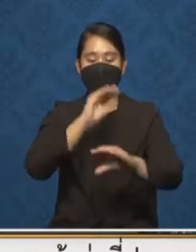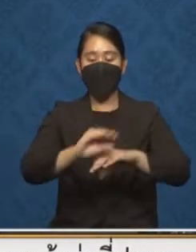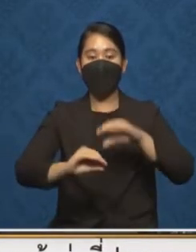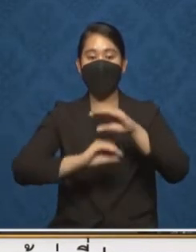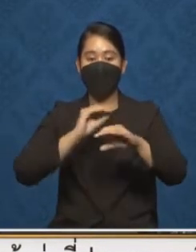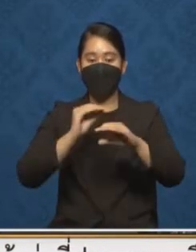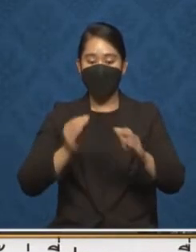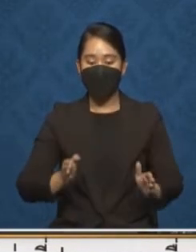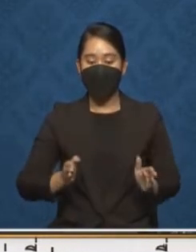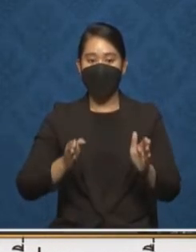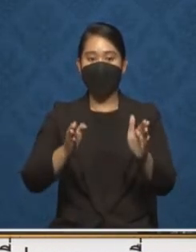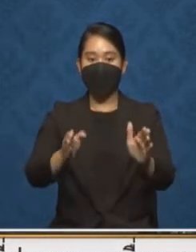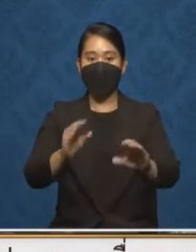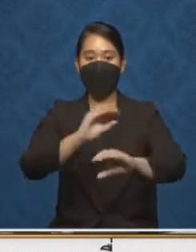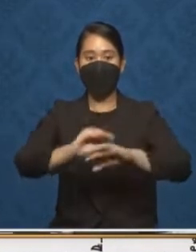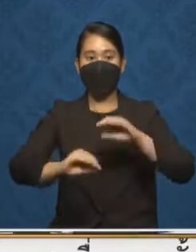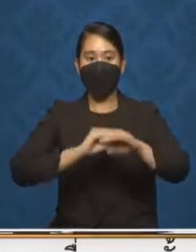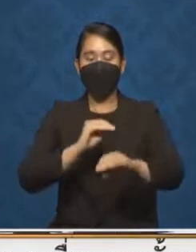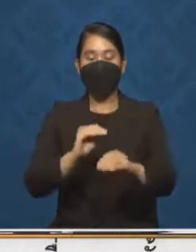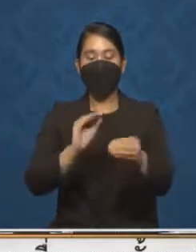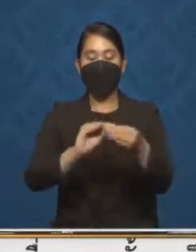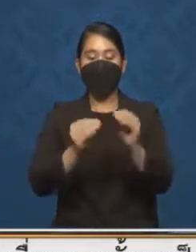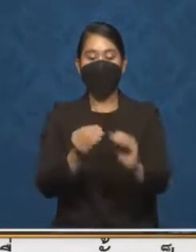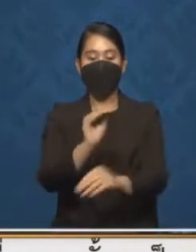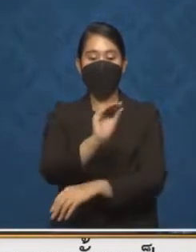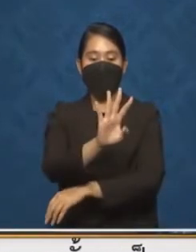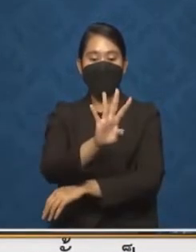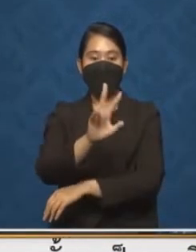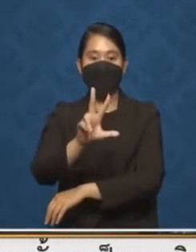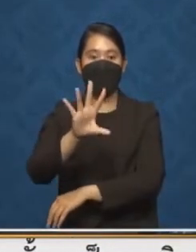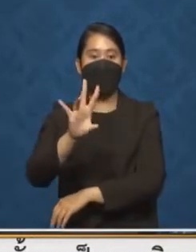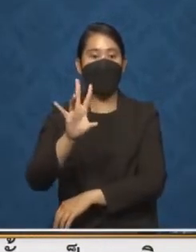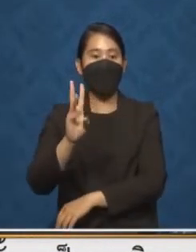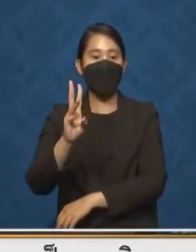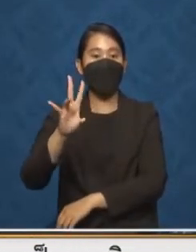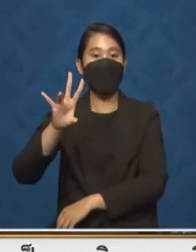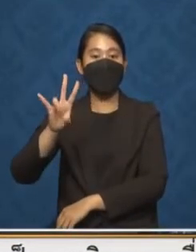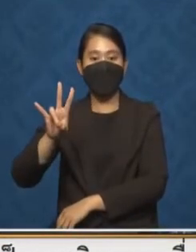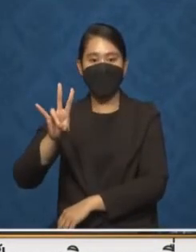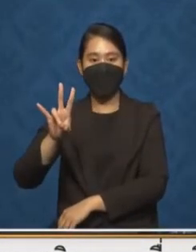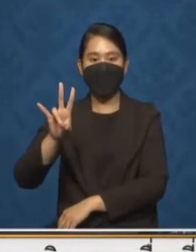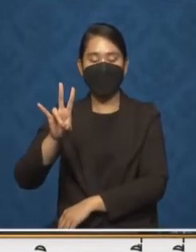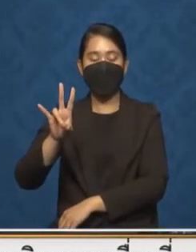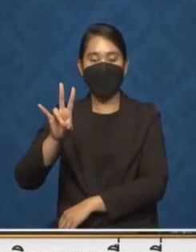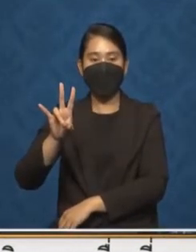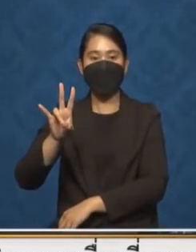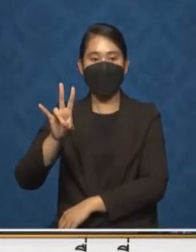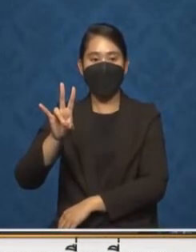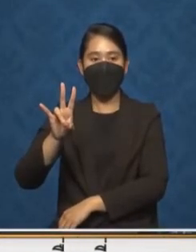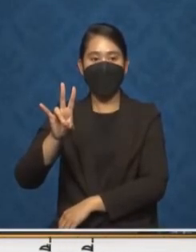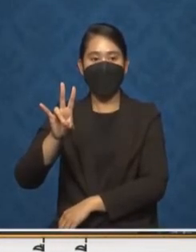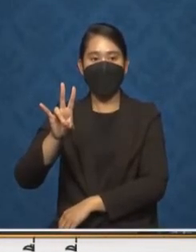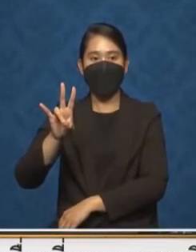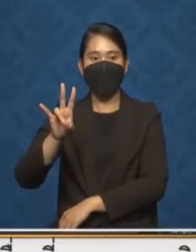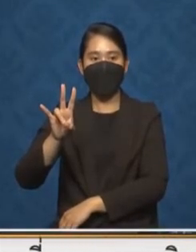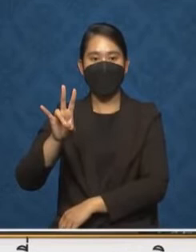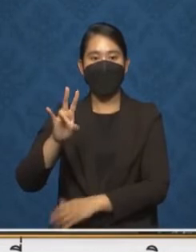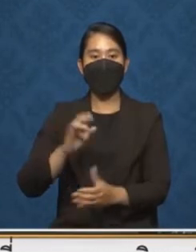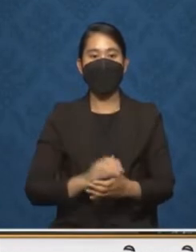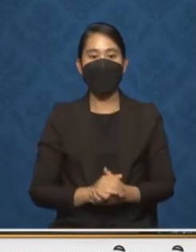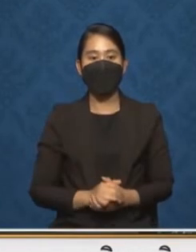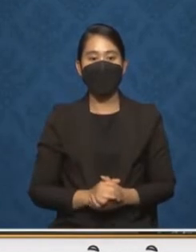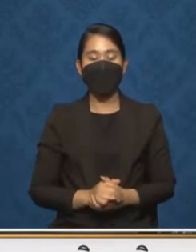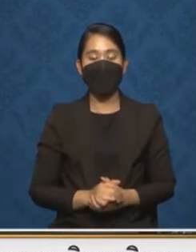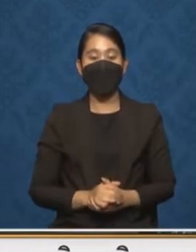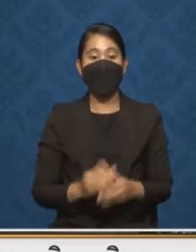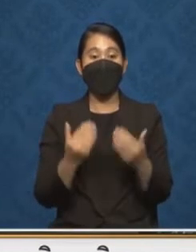ารกอสรางถนน 4367ใส่โคืเกียกใส่เสียดวางจาและหน